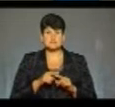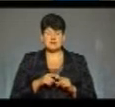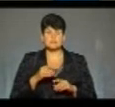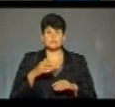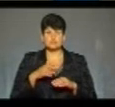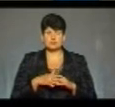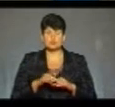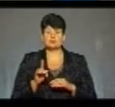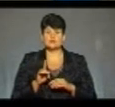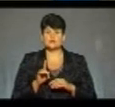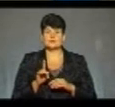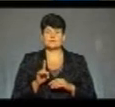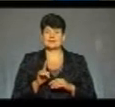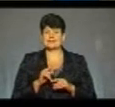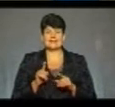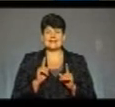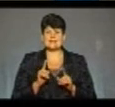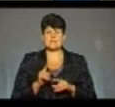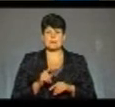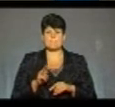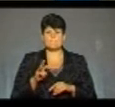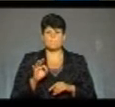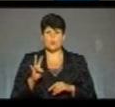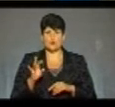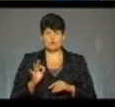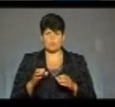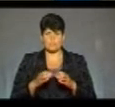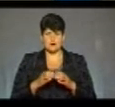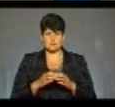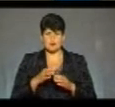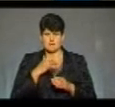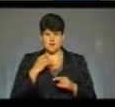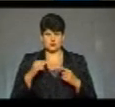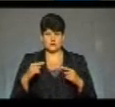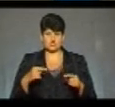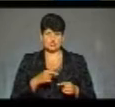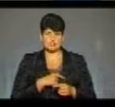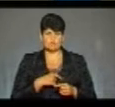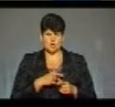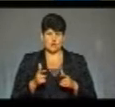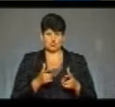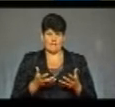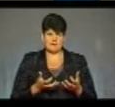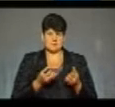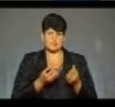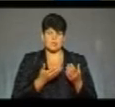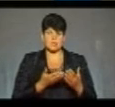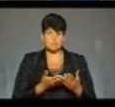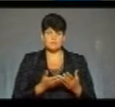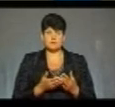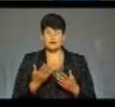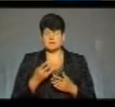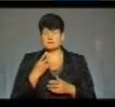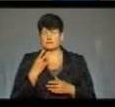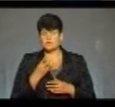тільки це монопартія, але й, відповідно, багато інших депутатів готові підтримувати.